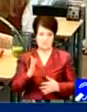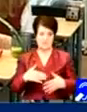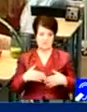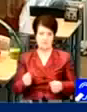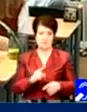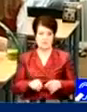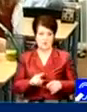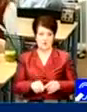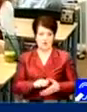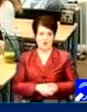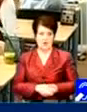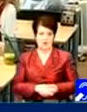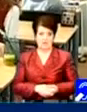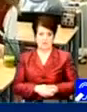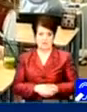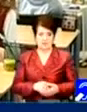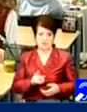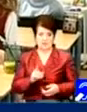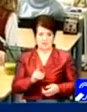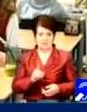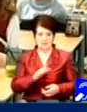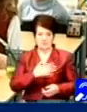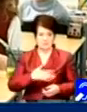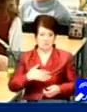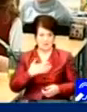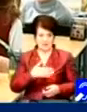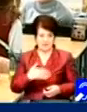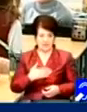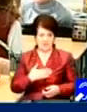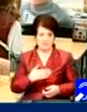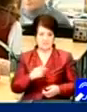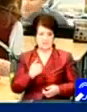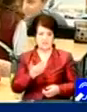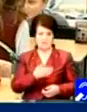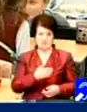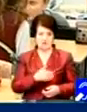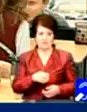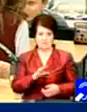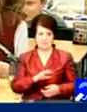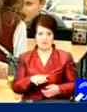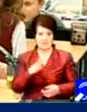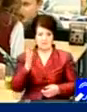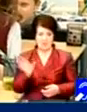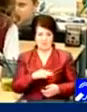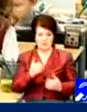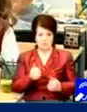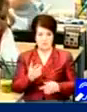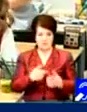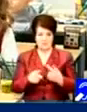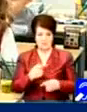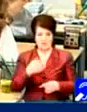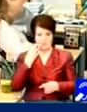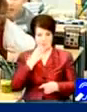curând. Eu încurajez pe doamna Lea să nu retrăiască și să fie, eu vreau ca să fie totul bine și ea să revină în Moldova și